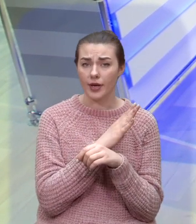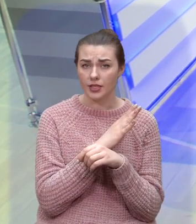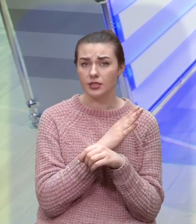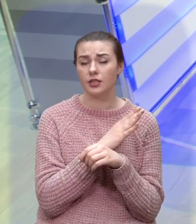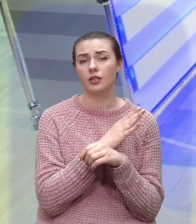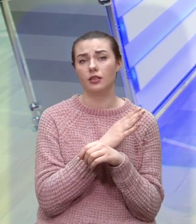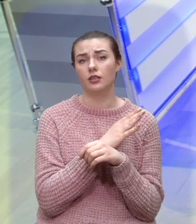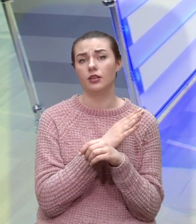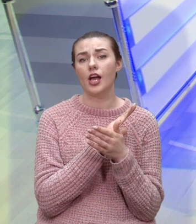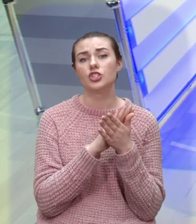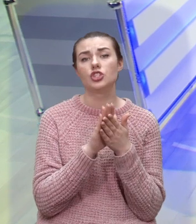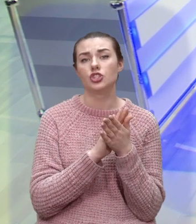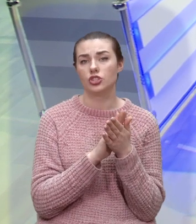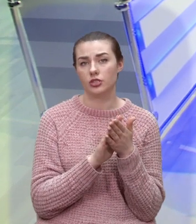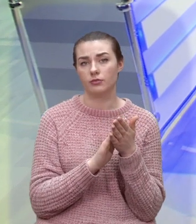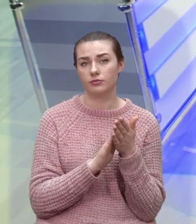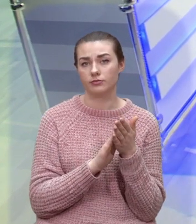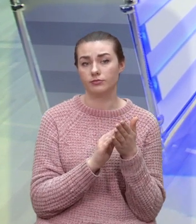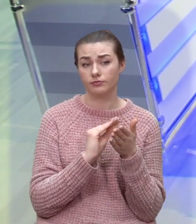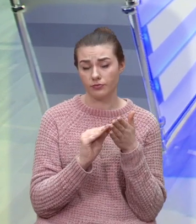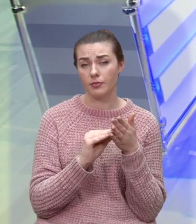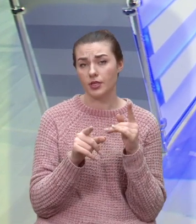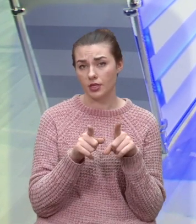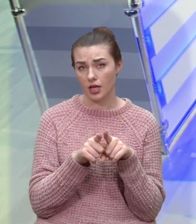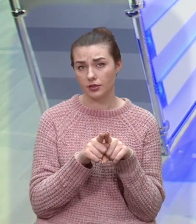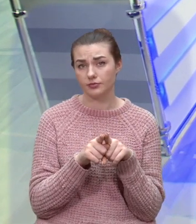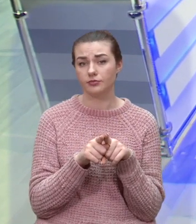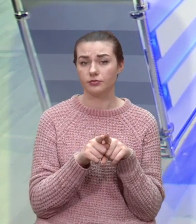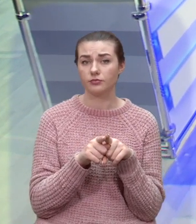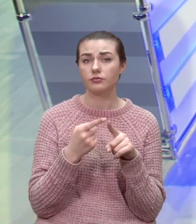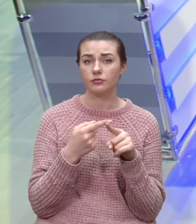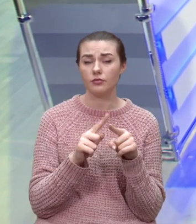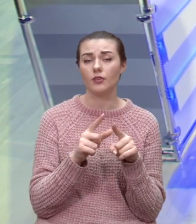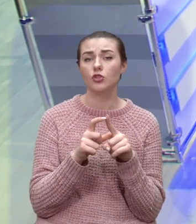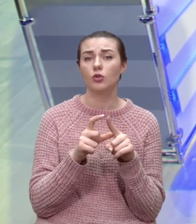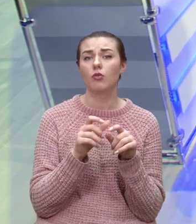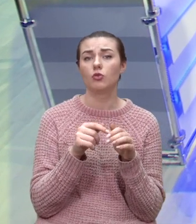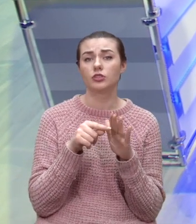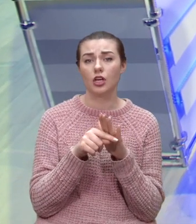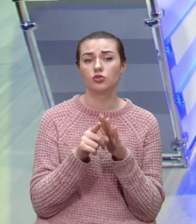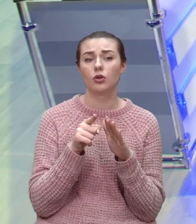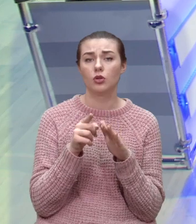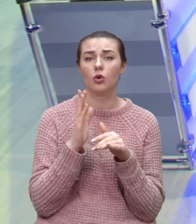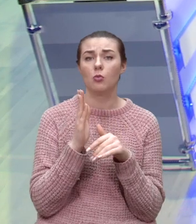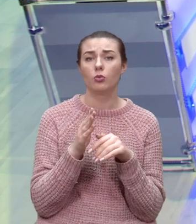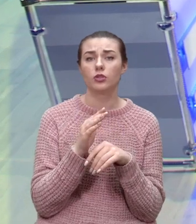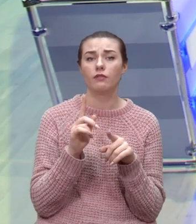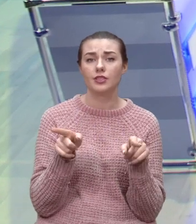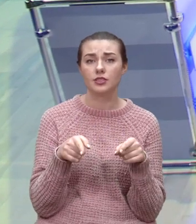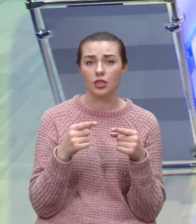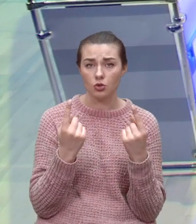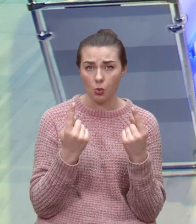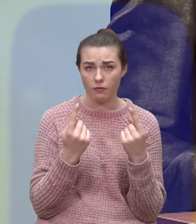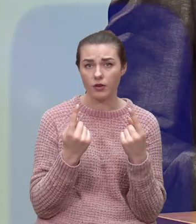быть очищено сказано и и то же слово может означать что она будет